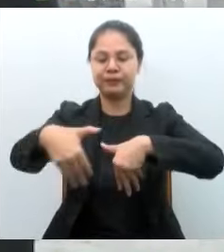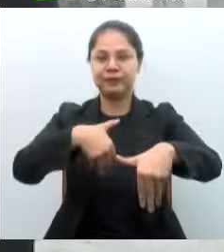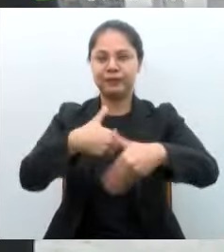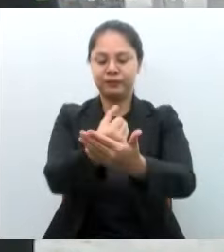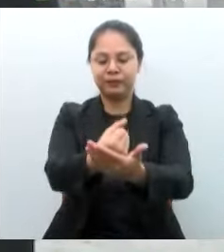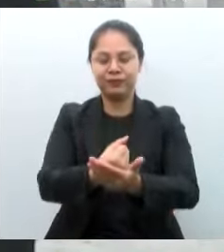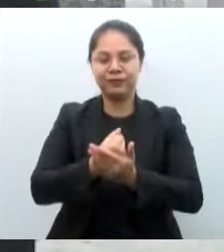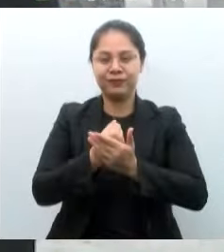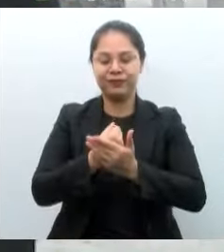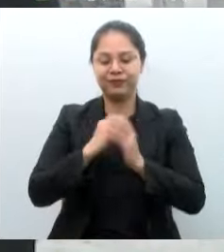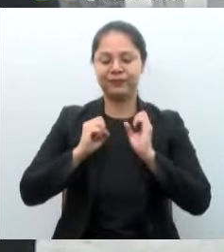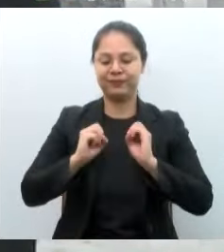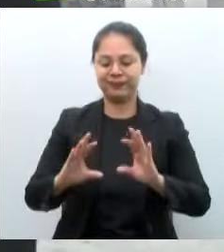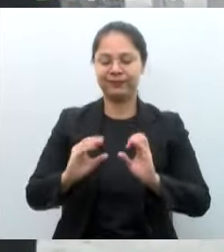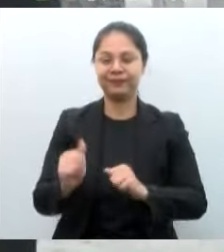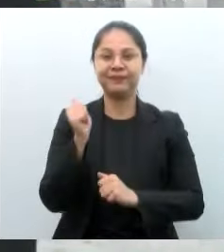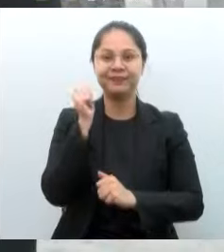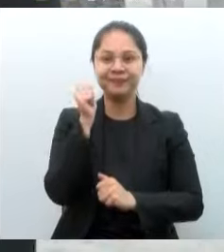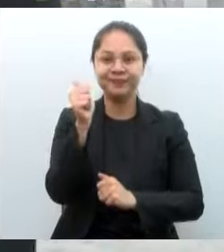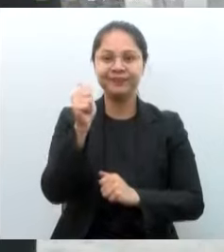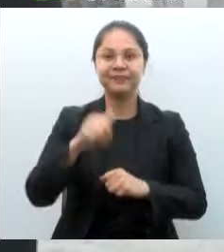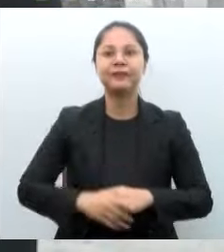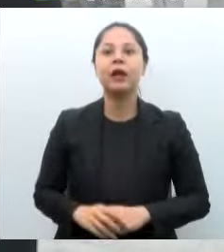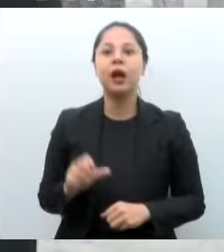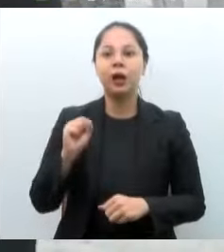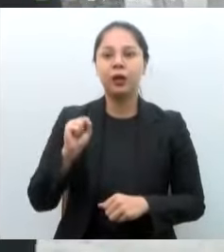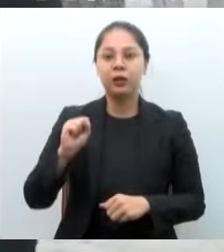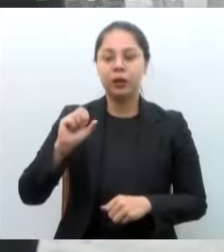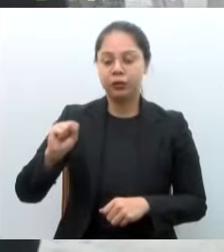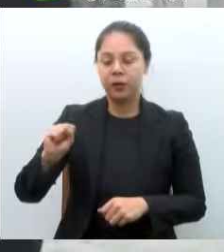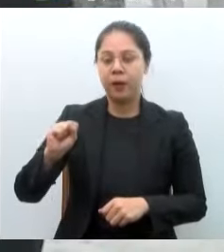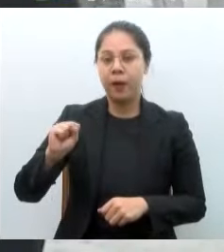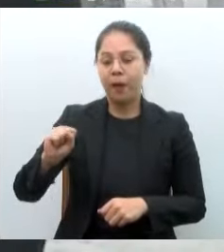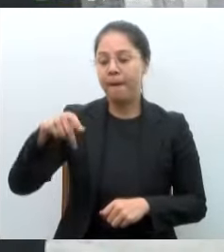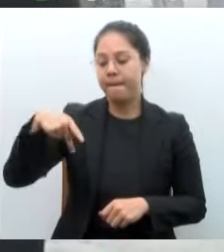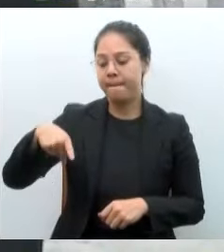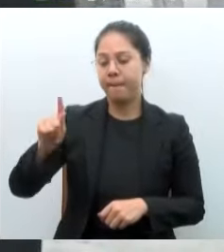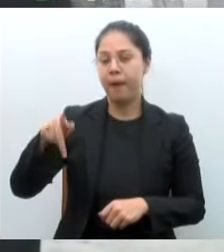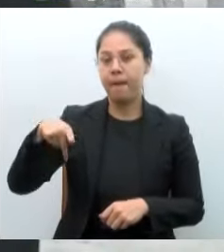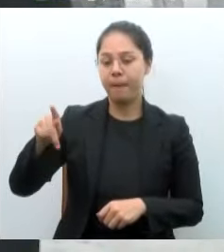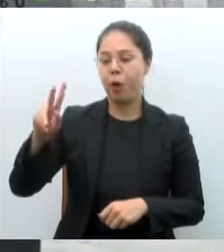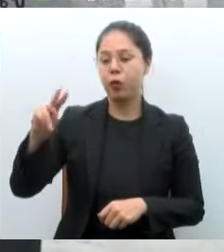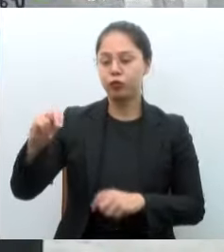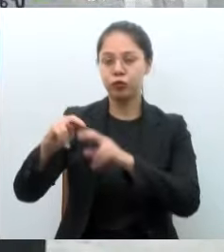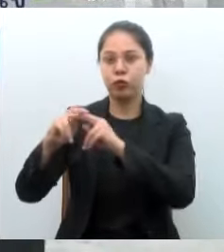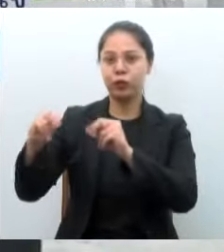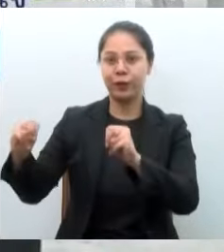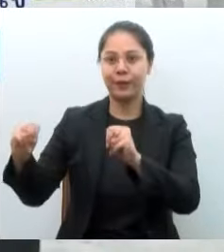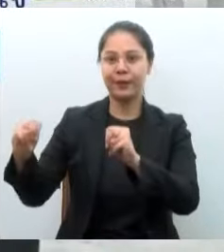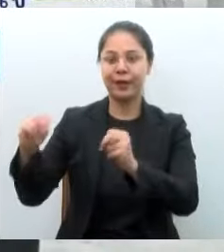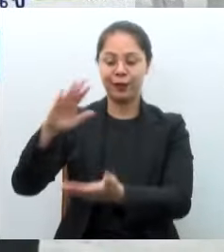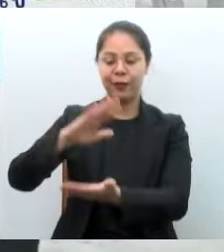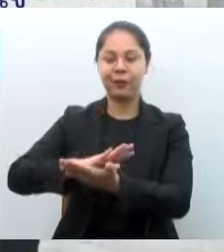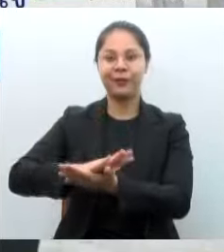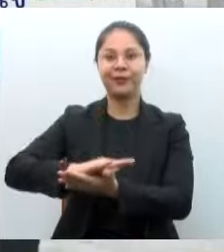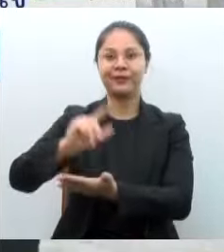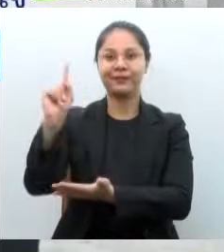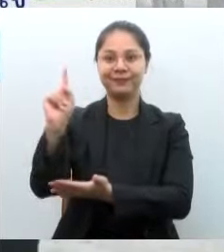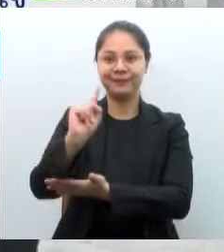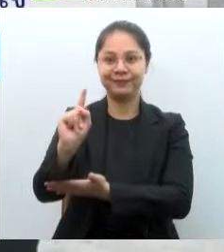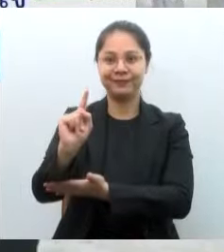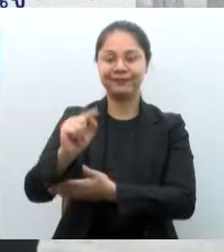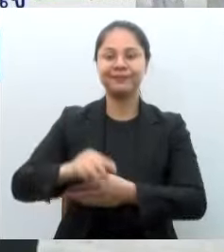การศึกษาค่ะคราวนี้เรามาฟังสพฐ.นนทบุรีเขต2ค่ะเลือกโรงเรียนอะไรคะ สำหรับนนทบุรีเขต2น